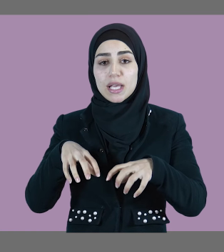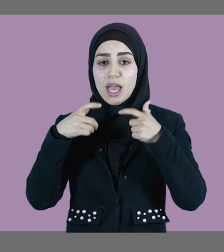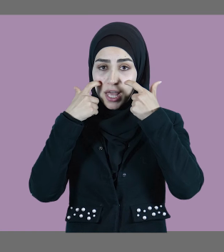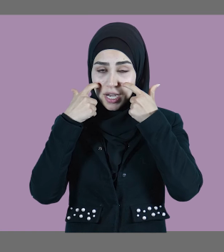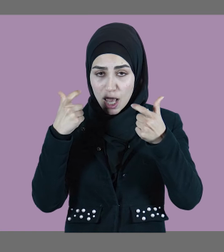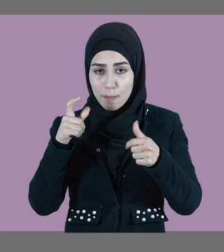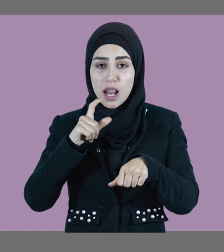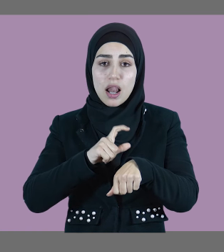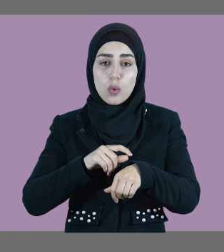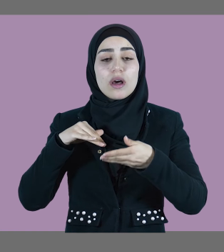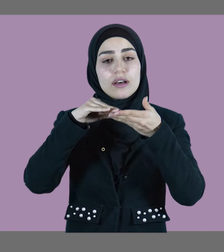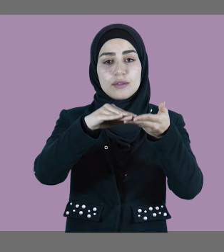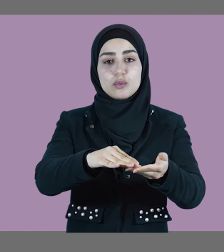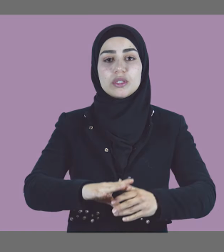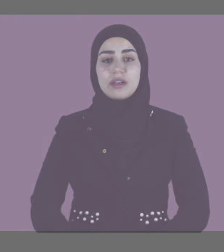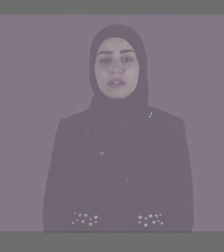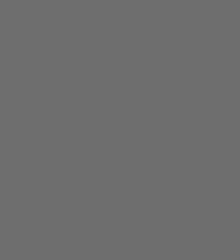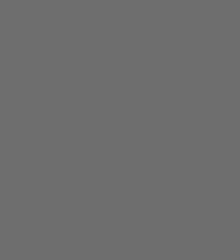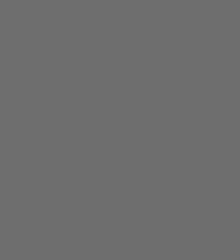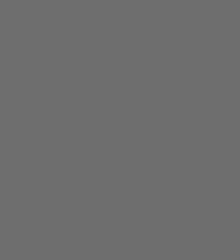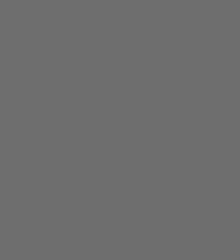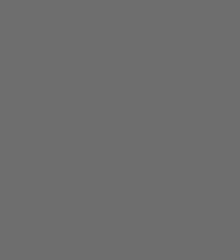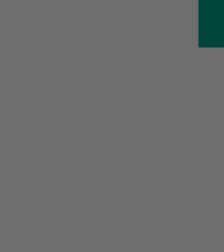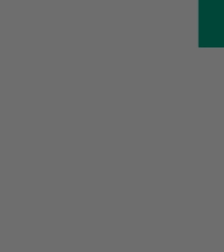محل آمن وقت تقديم المساعدة